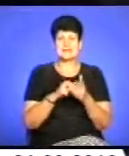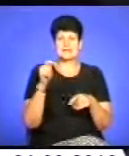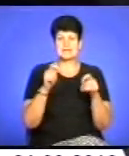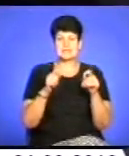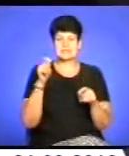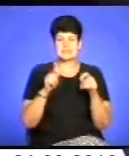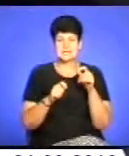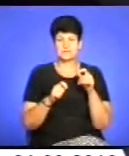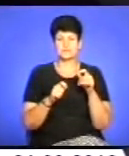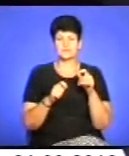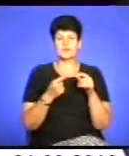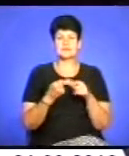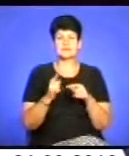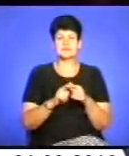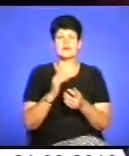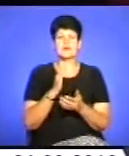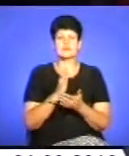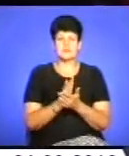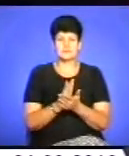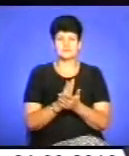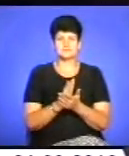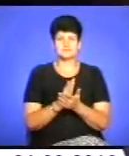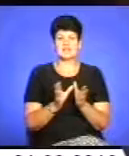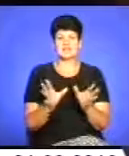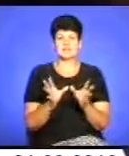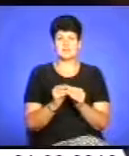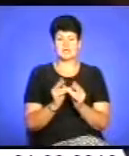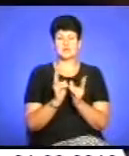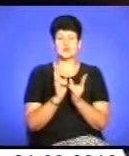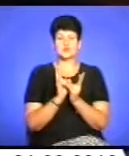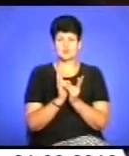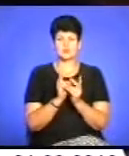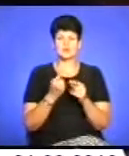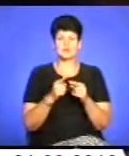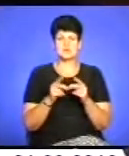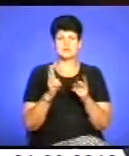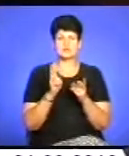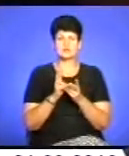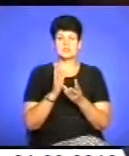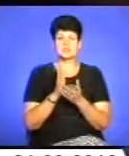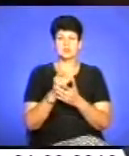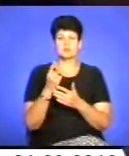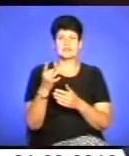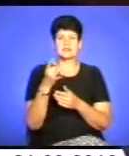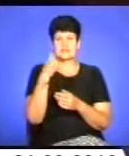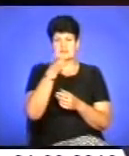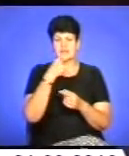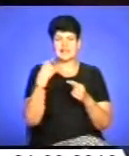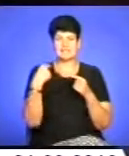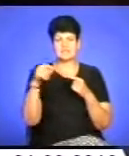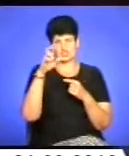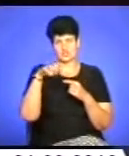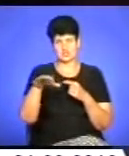Марійських духовних центрів – це є, насамперед, спільна зустріч, тому що така зустріч відбувається раз в рік, але в іншій